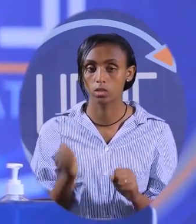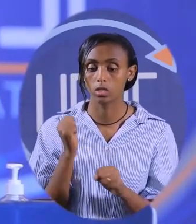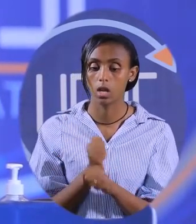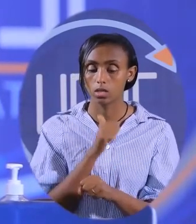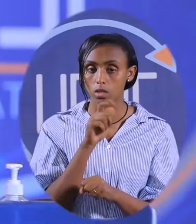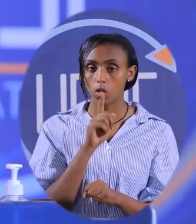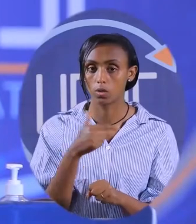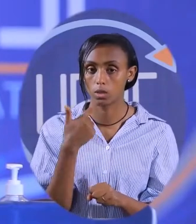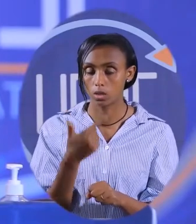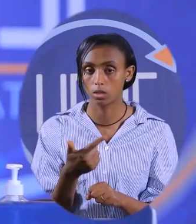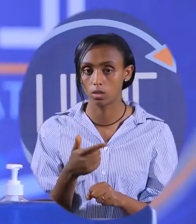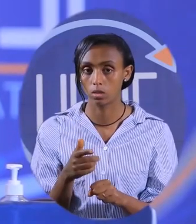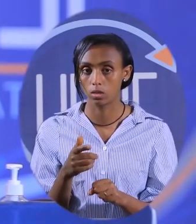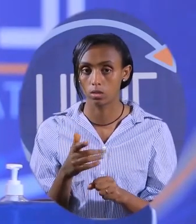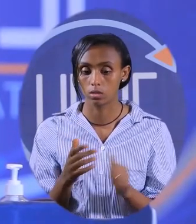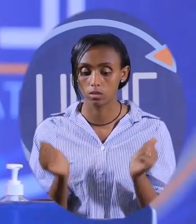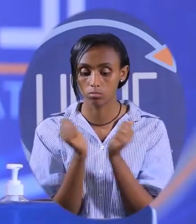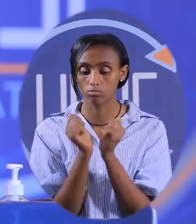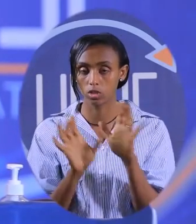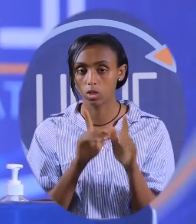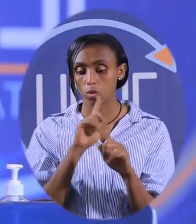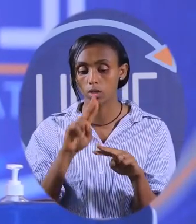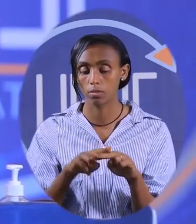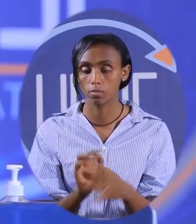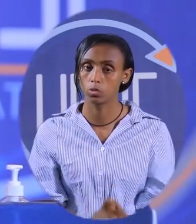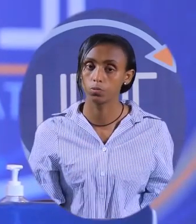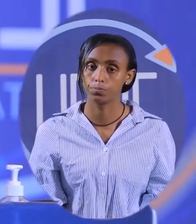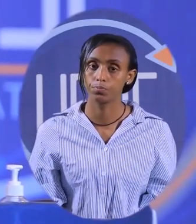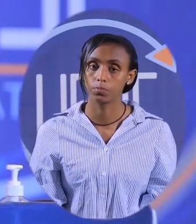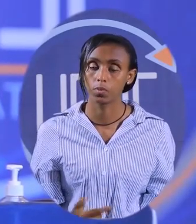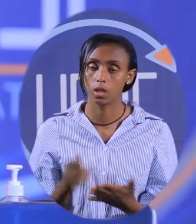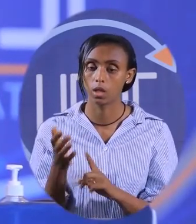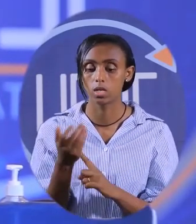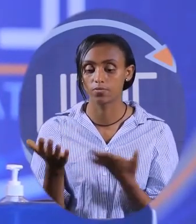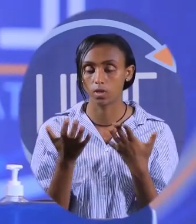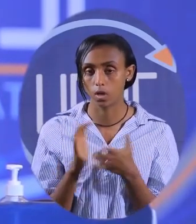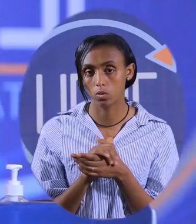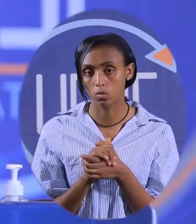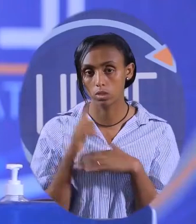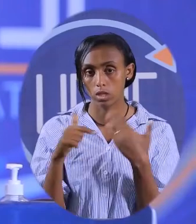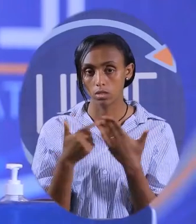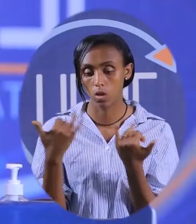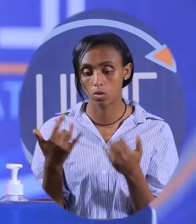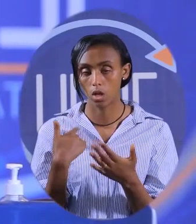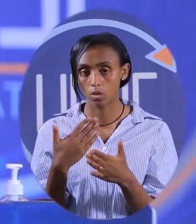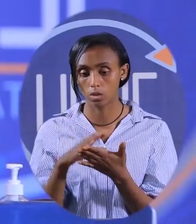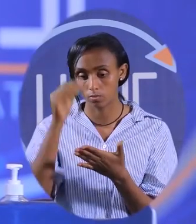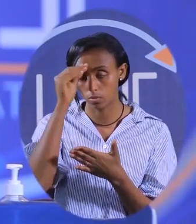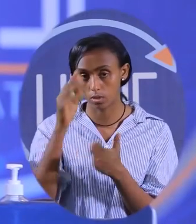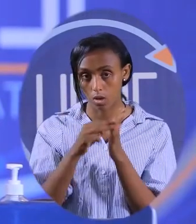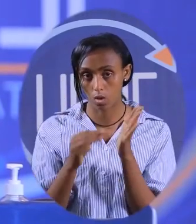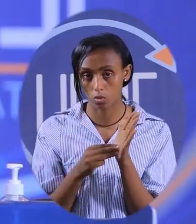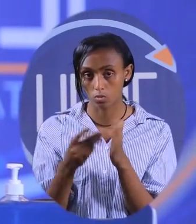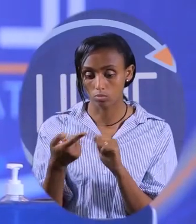ነው። በኢንቪዚብል በሆነ ቼን እግራችንን አስረን ቁጭ ያልነው እኛ። እሱ እንዲያዝ ይፈልጋል። ስለዚህ አሁን ካሪኩለም ሪቪው